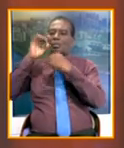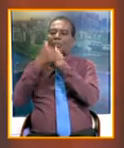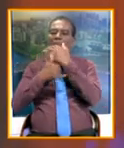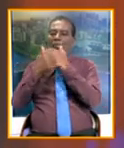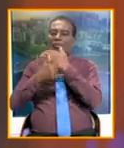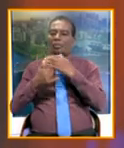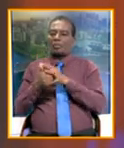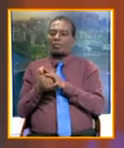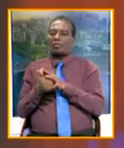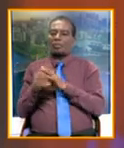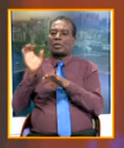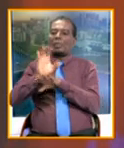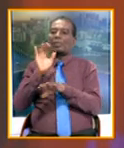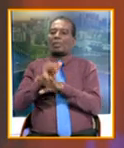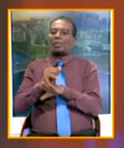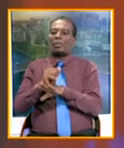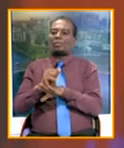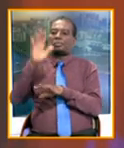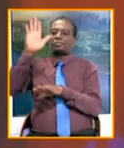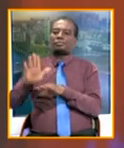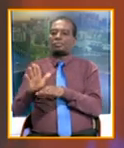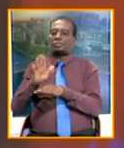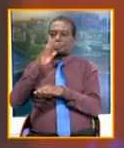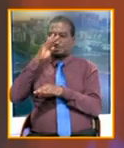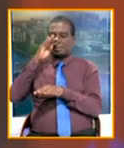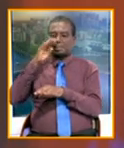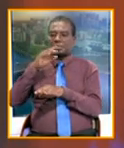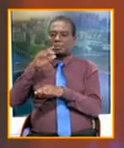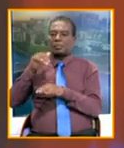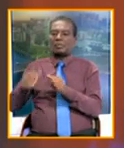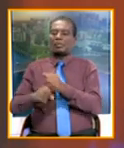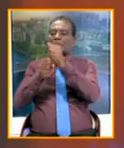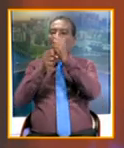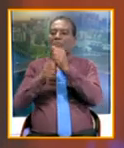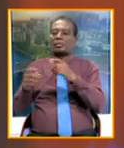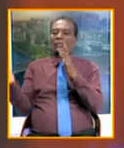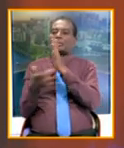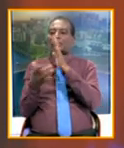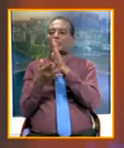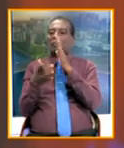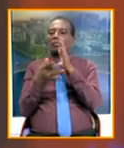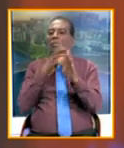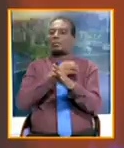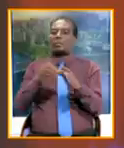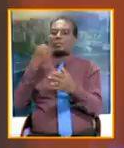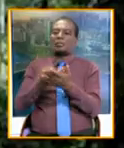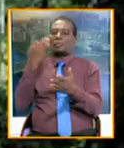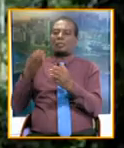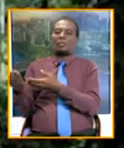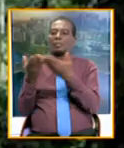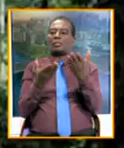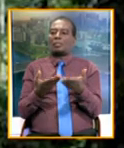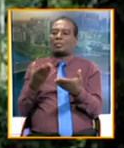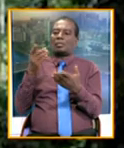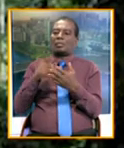pays. La Côte d'Ivoire salue les appuis techniques et financiers apportés